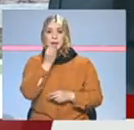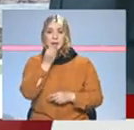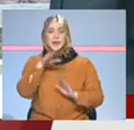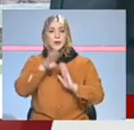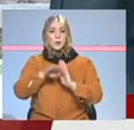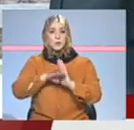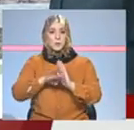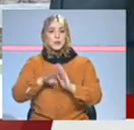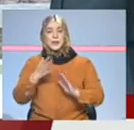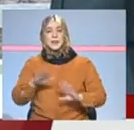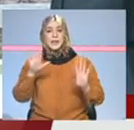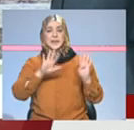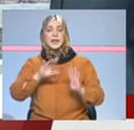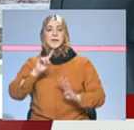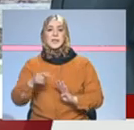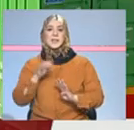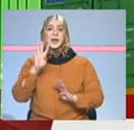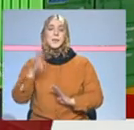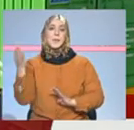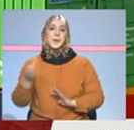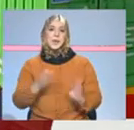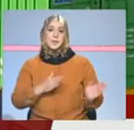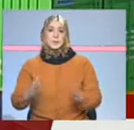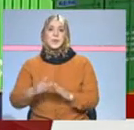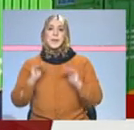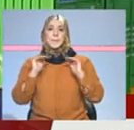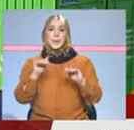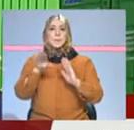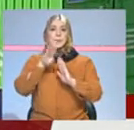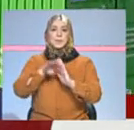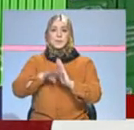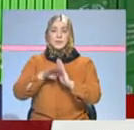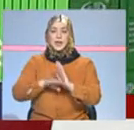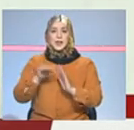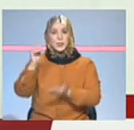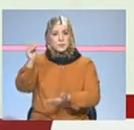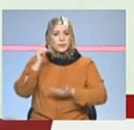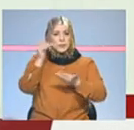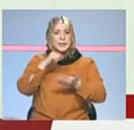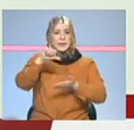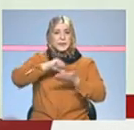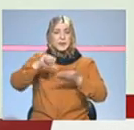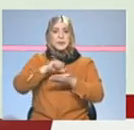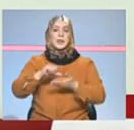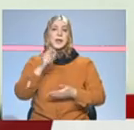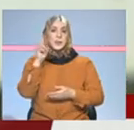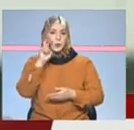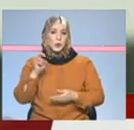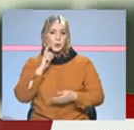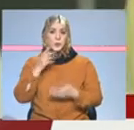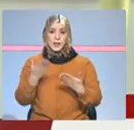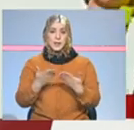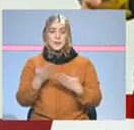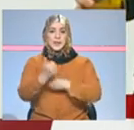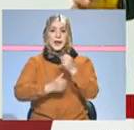نقصت بنسبة 9.4%. ورغم تراجع معدلات تصدير زيت الزيتون خلال السنة الحالية إلا